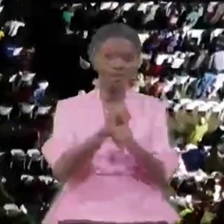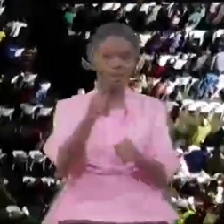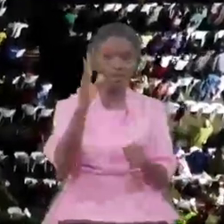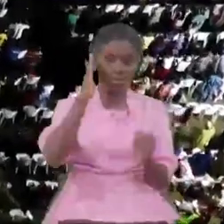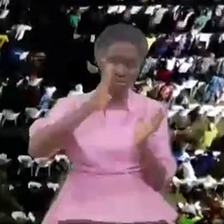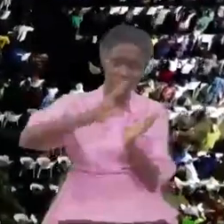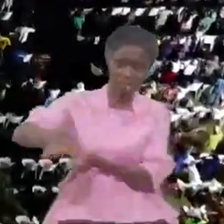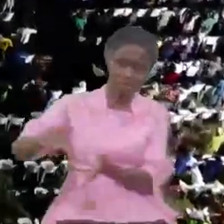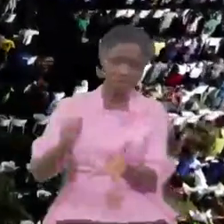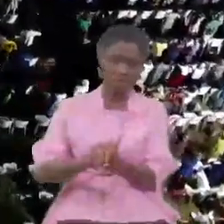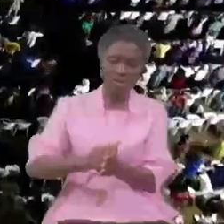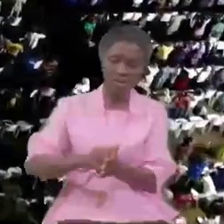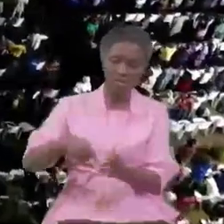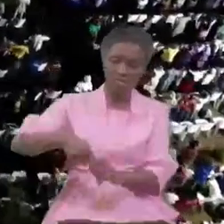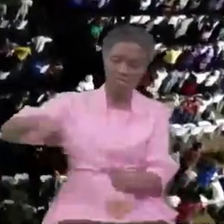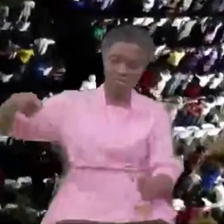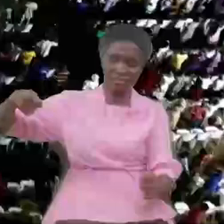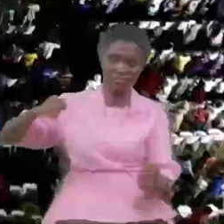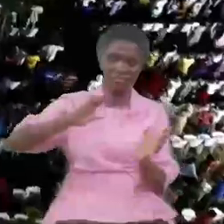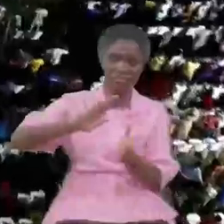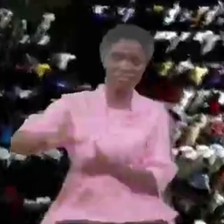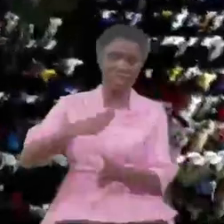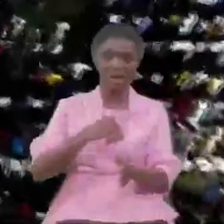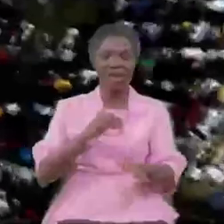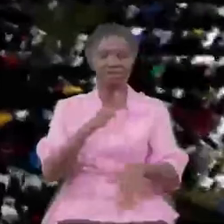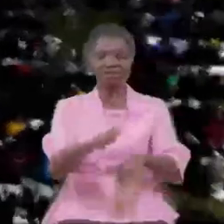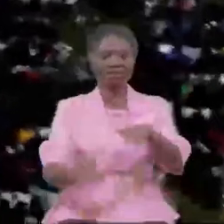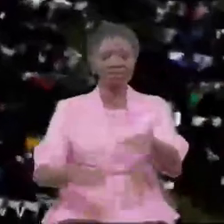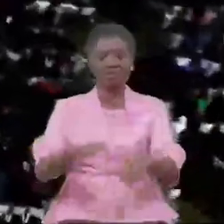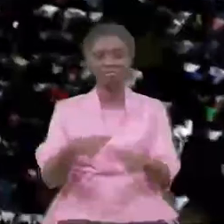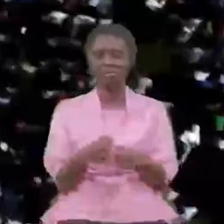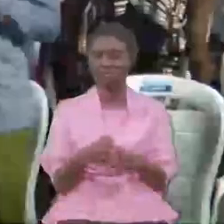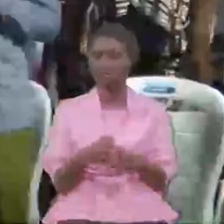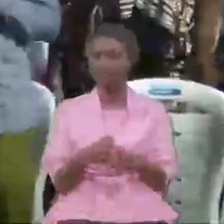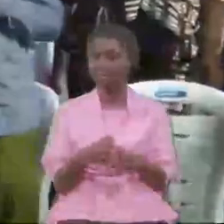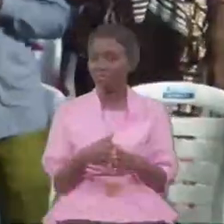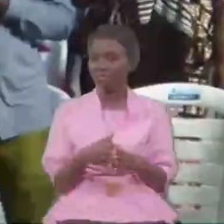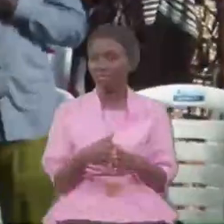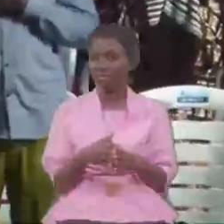c'est à vous de déposer les béquilles et vous commencez à marcher.